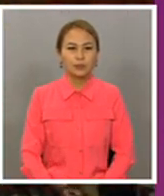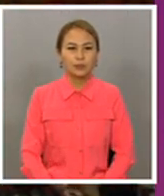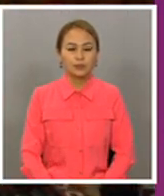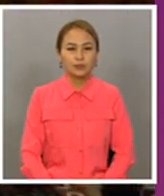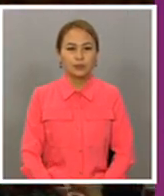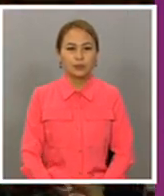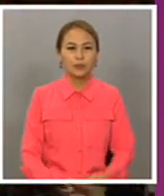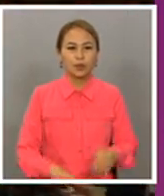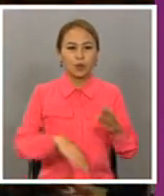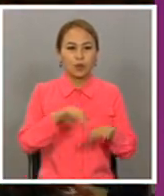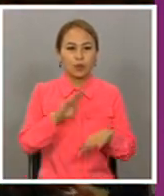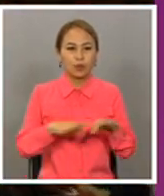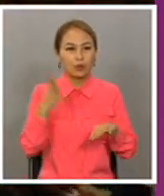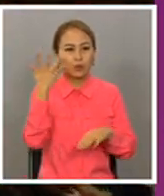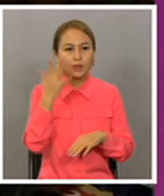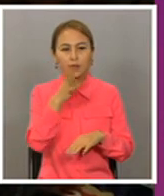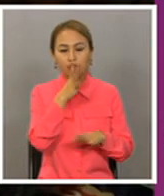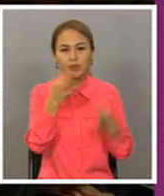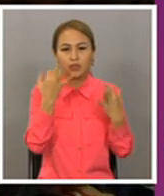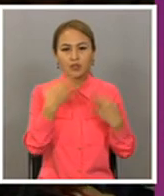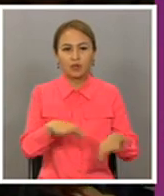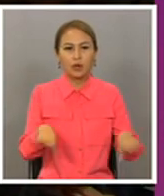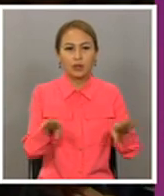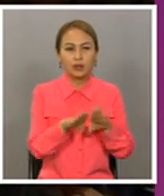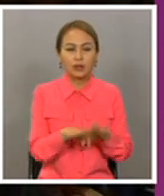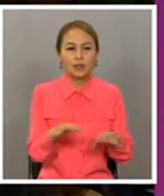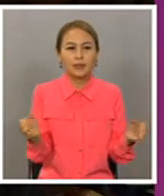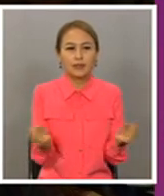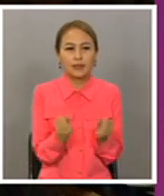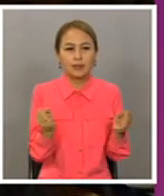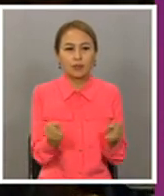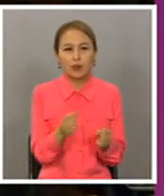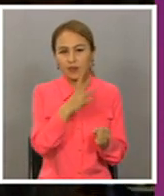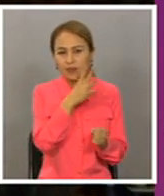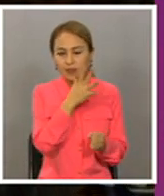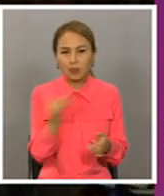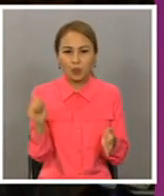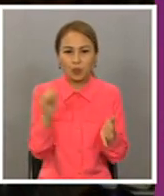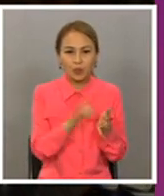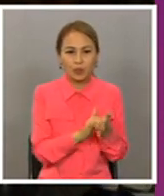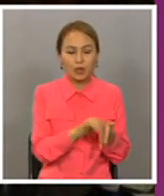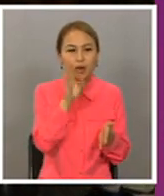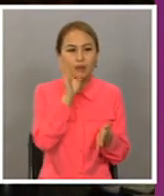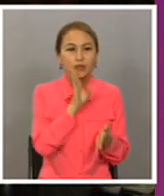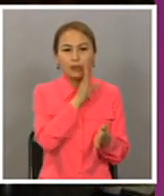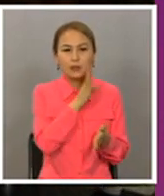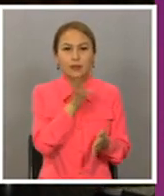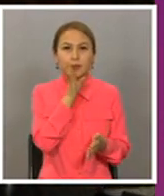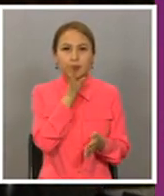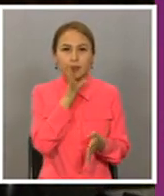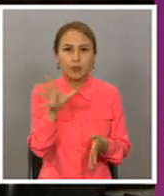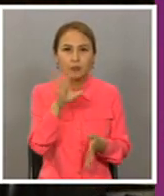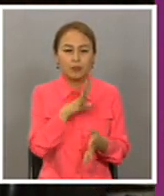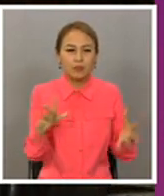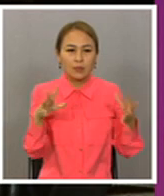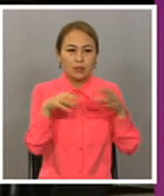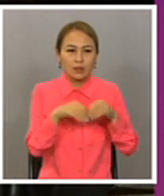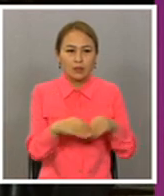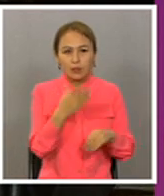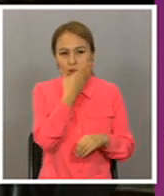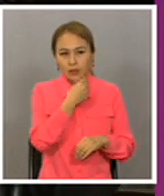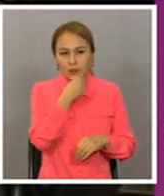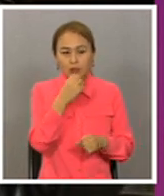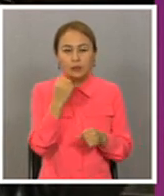Қолы босаған уақытта, әсіресе қыстың ұзақ кештері орнаған кезде, әйелдер қыздармен бірге өзінің сүйікті